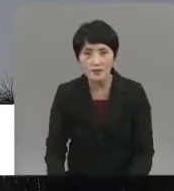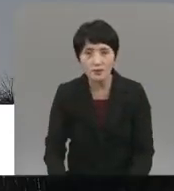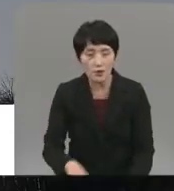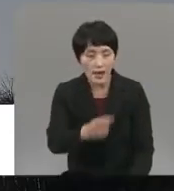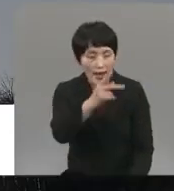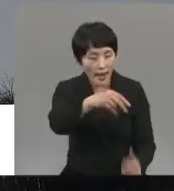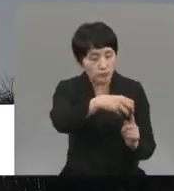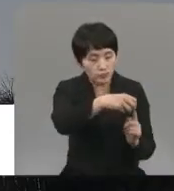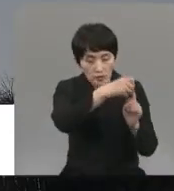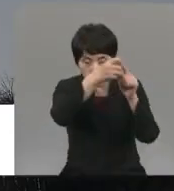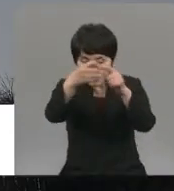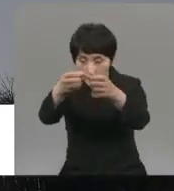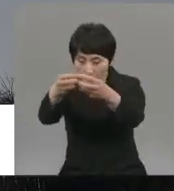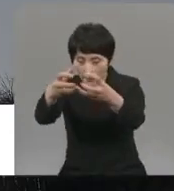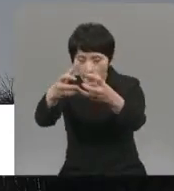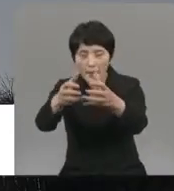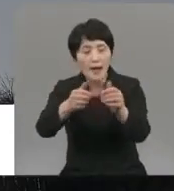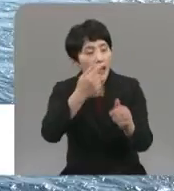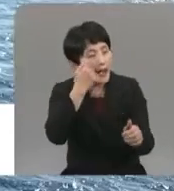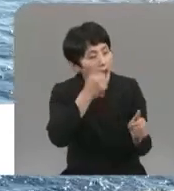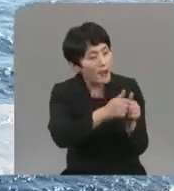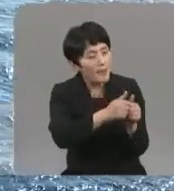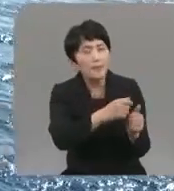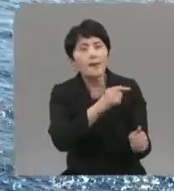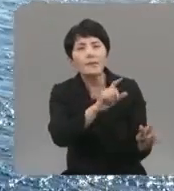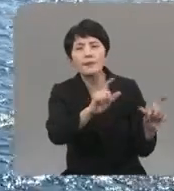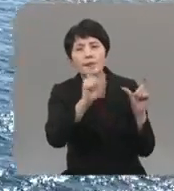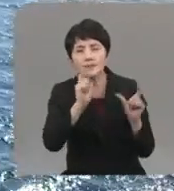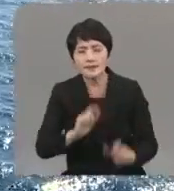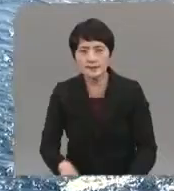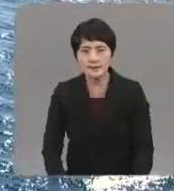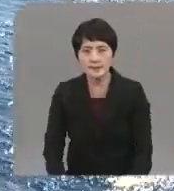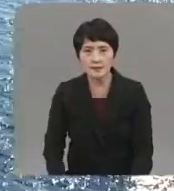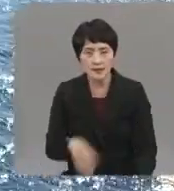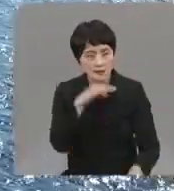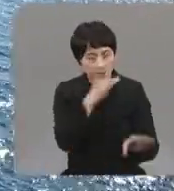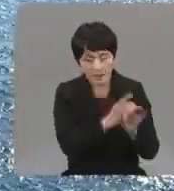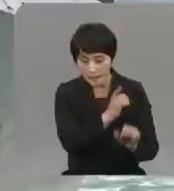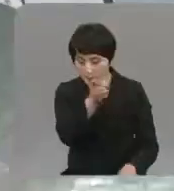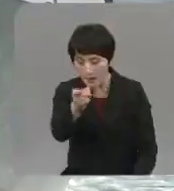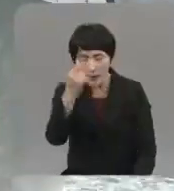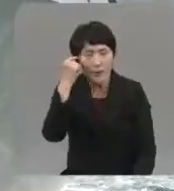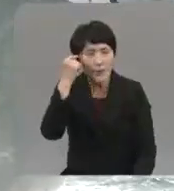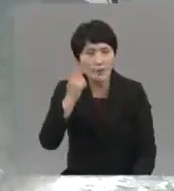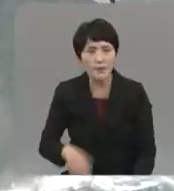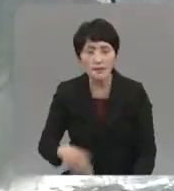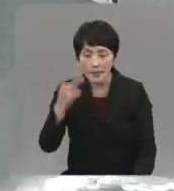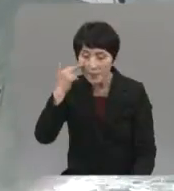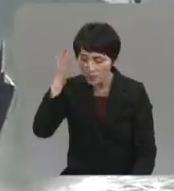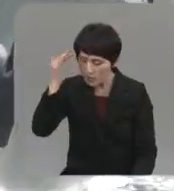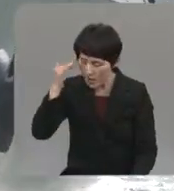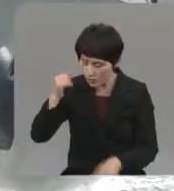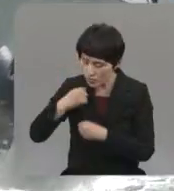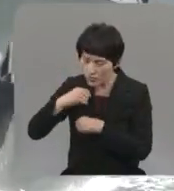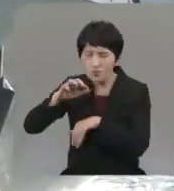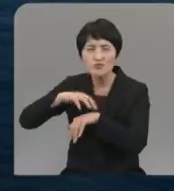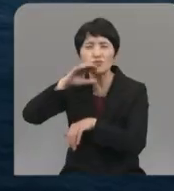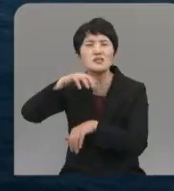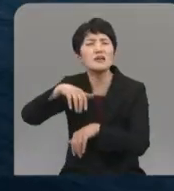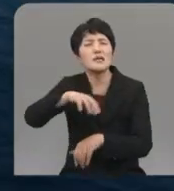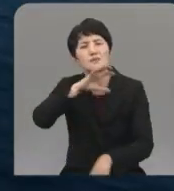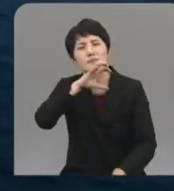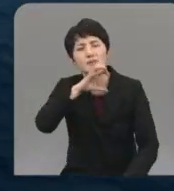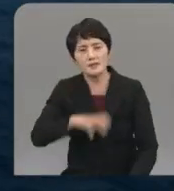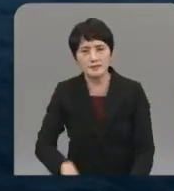eksklusif Jepang ini merupakan penembakan rudal terkini Korea Utara dalam 8 hari terakhir sejak peluncuran uji senjata pada 19